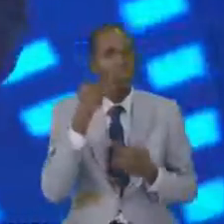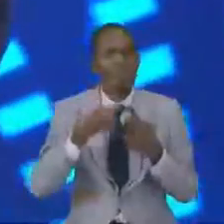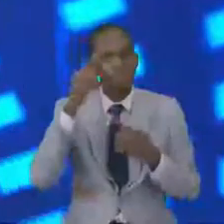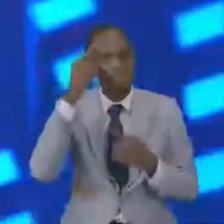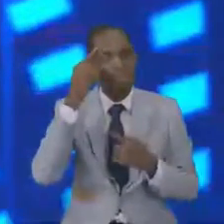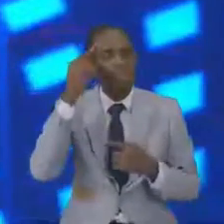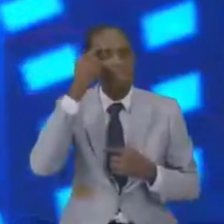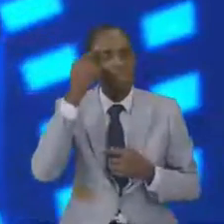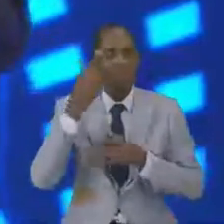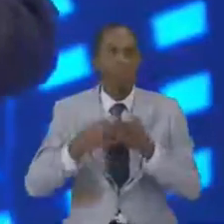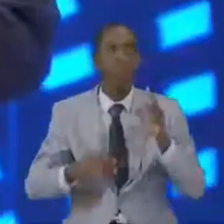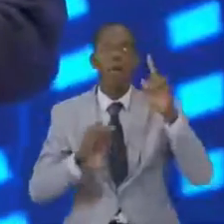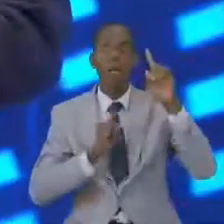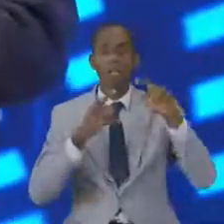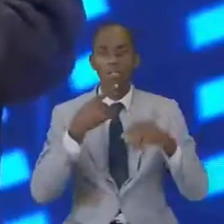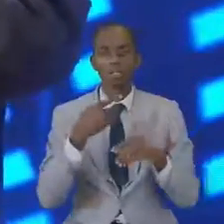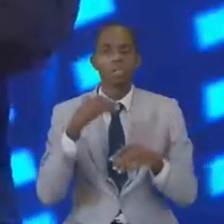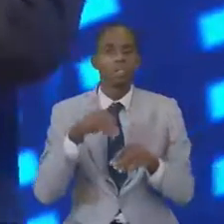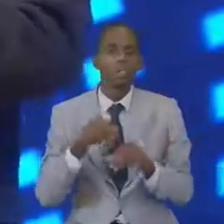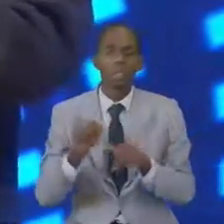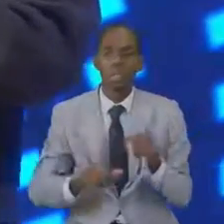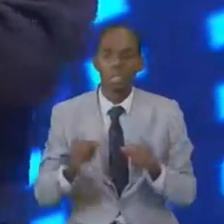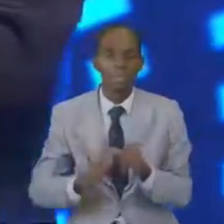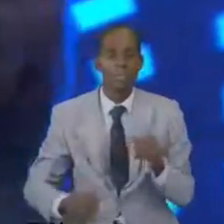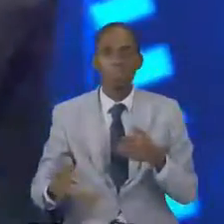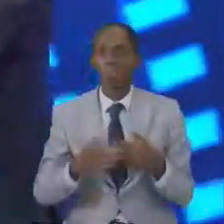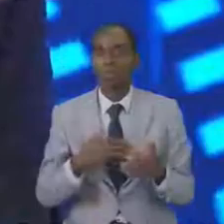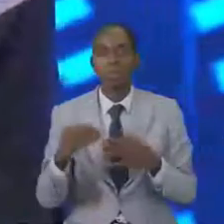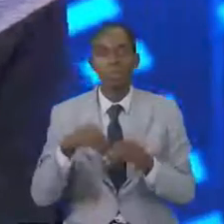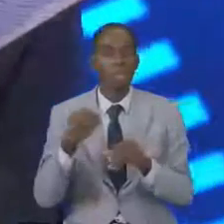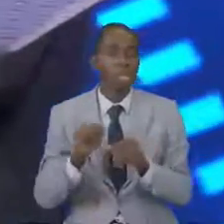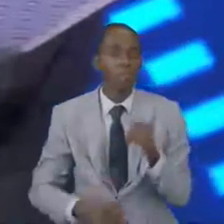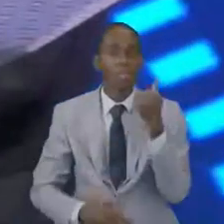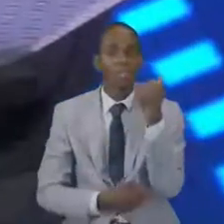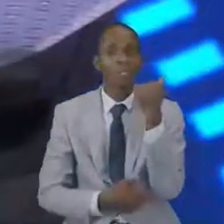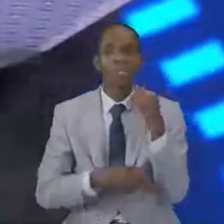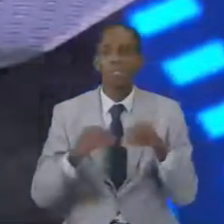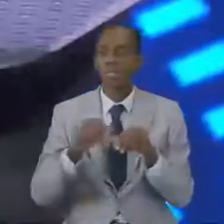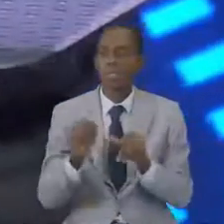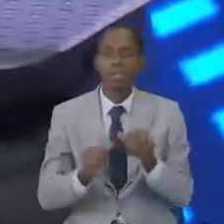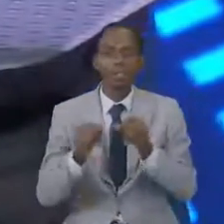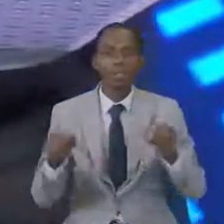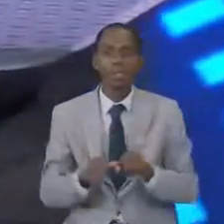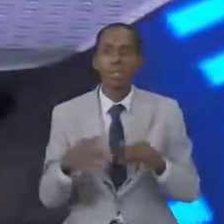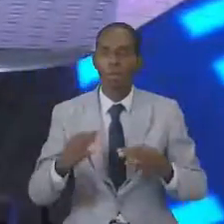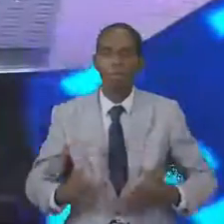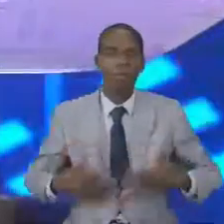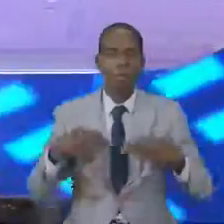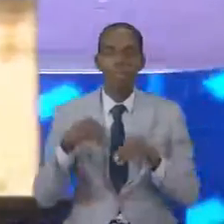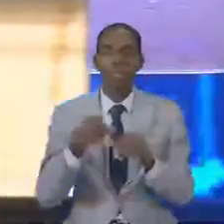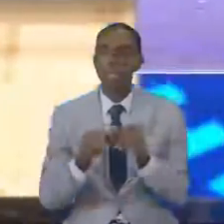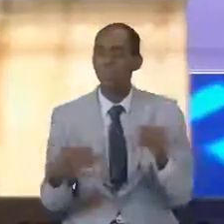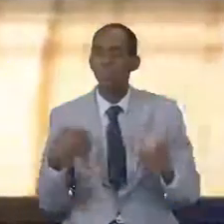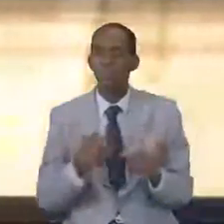de comprendre ce que je dis de Timothée de cette si en toute situation en toute tentation tout ce que nous faisons